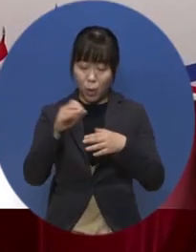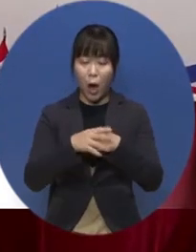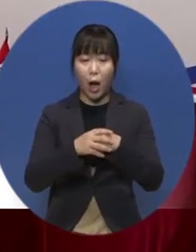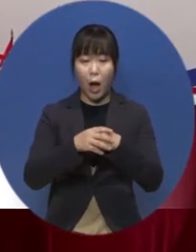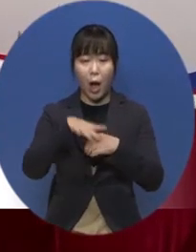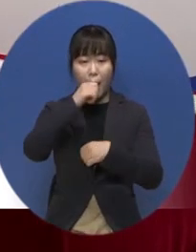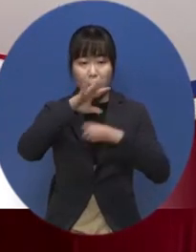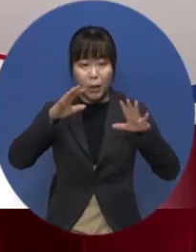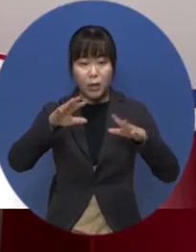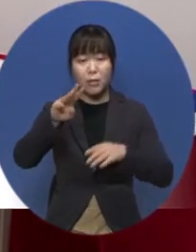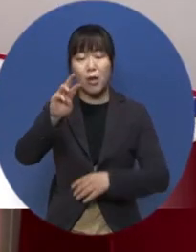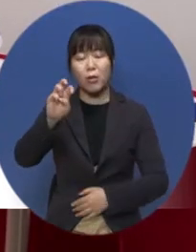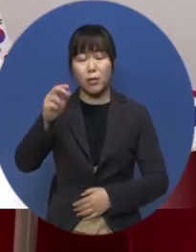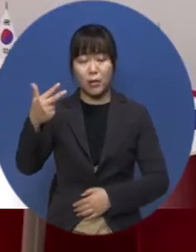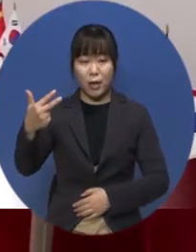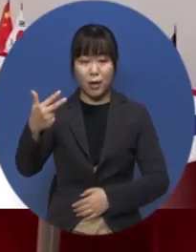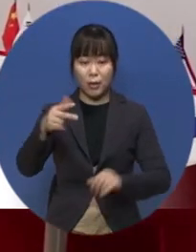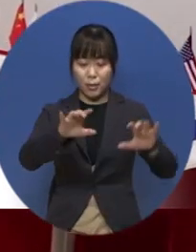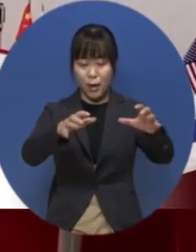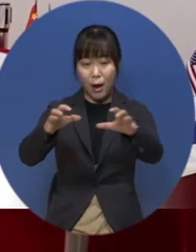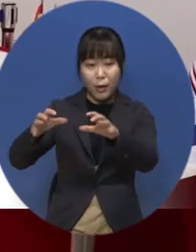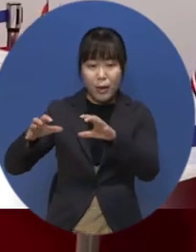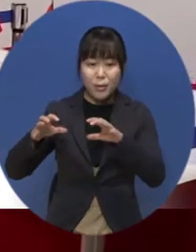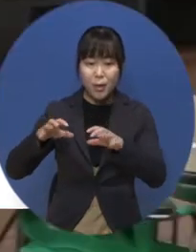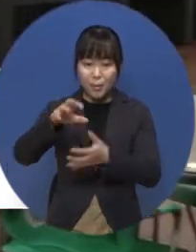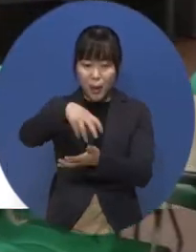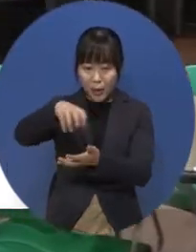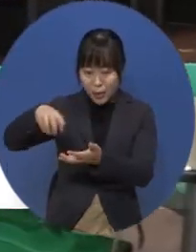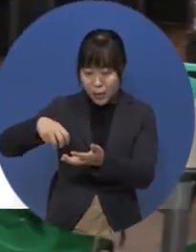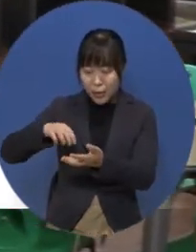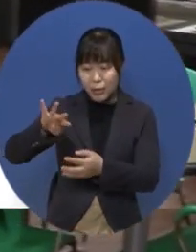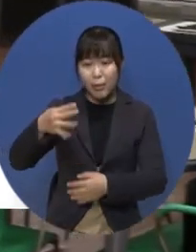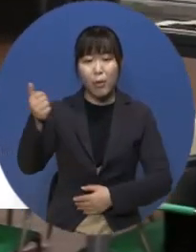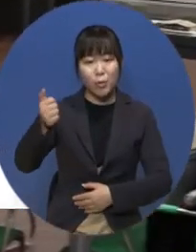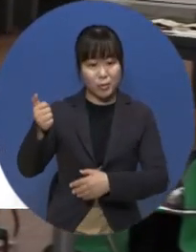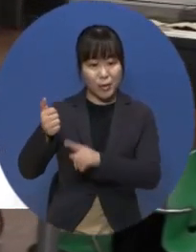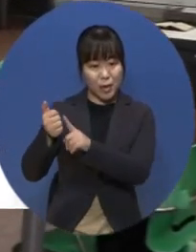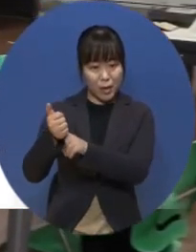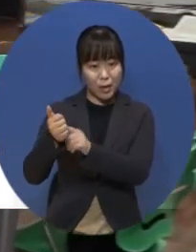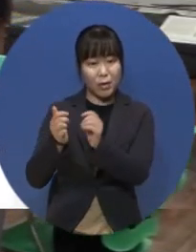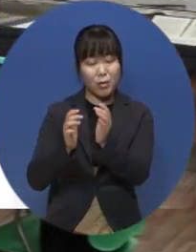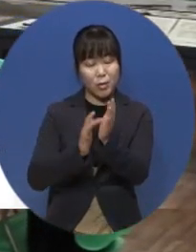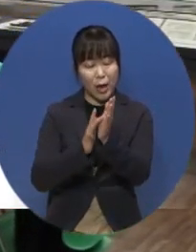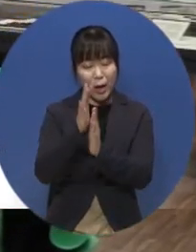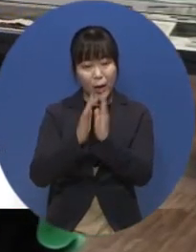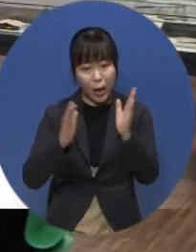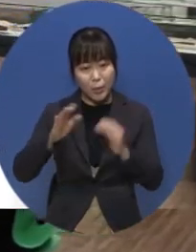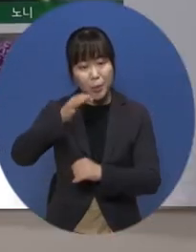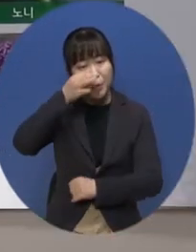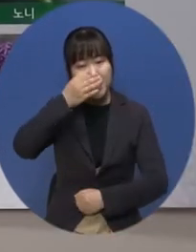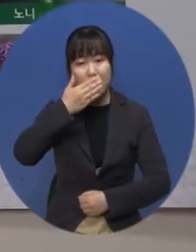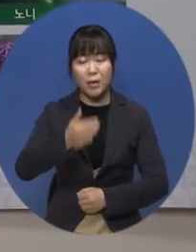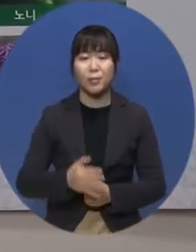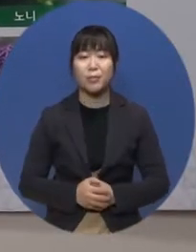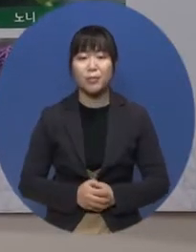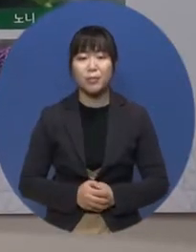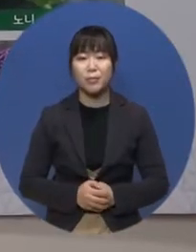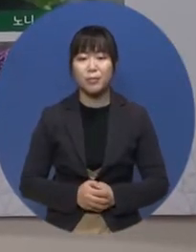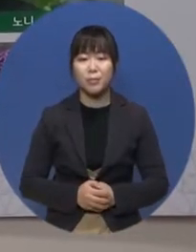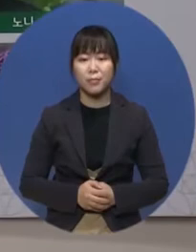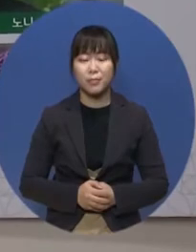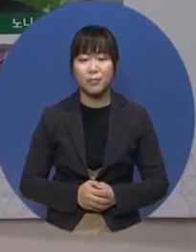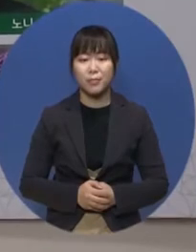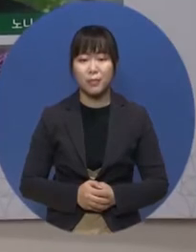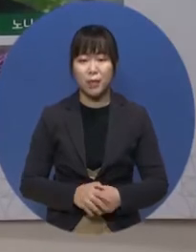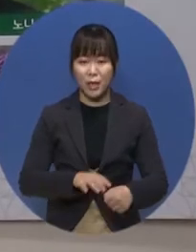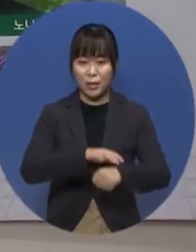37개 나라에서 시판 차 배 키운 여 점의 전시품을 만나볼 수 있습니다 먼저